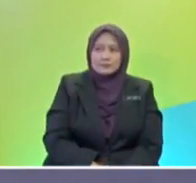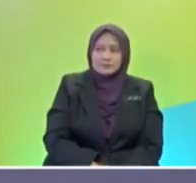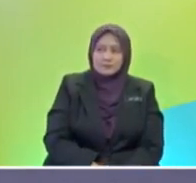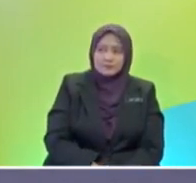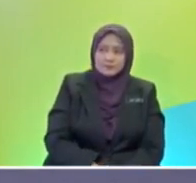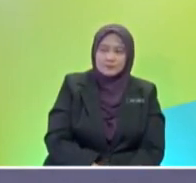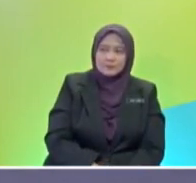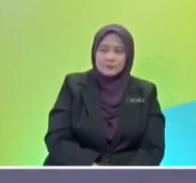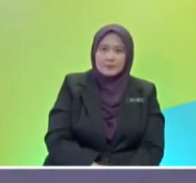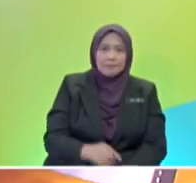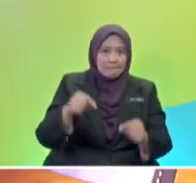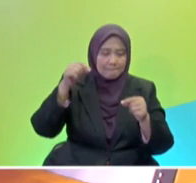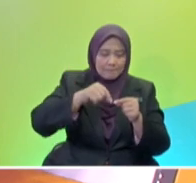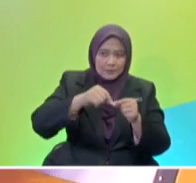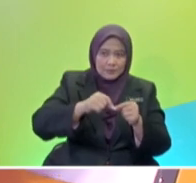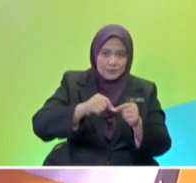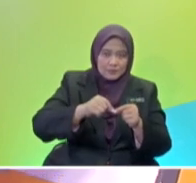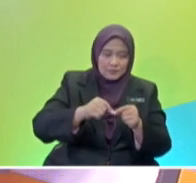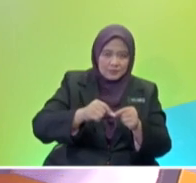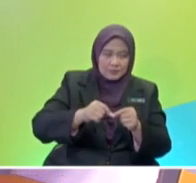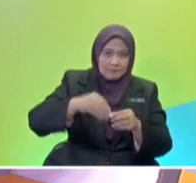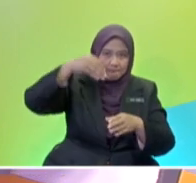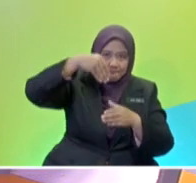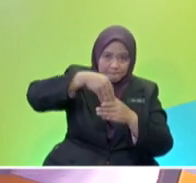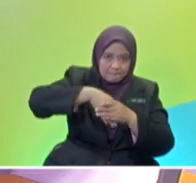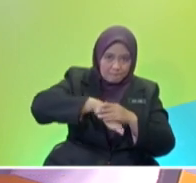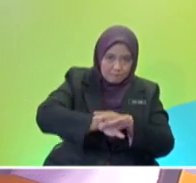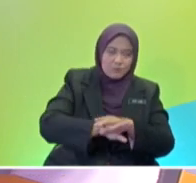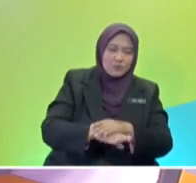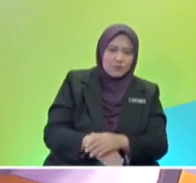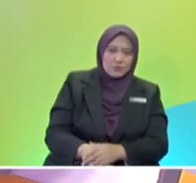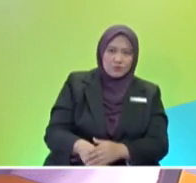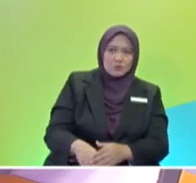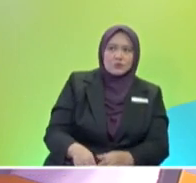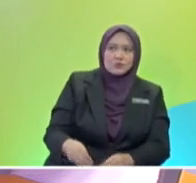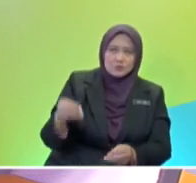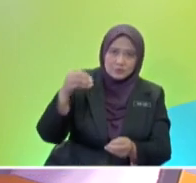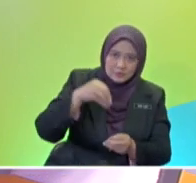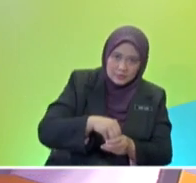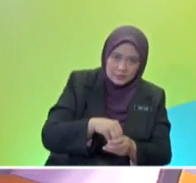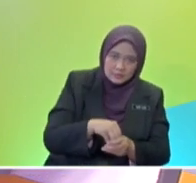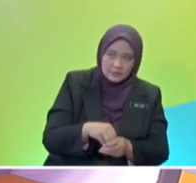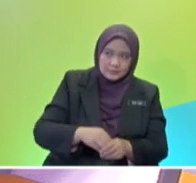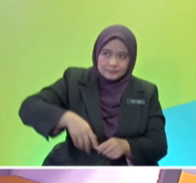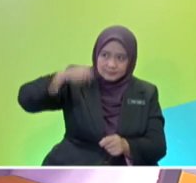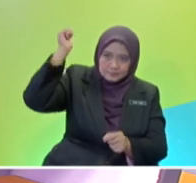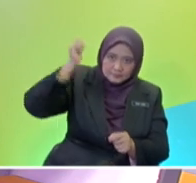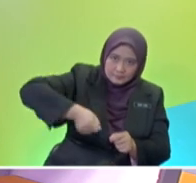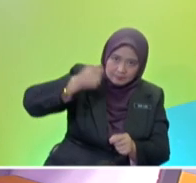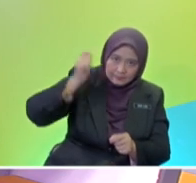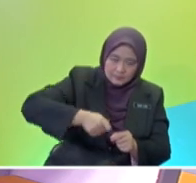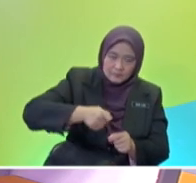paku ini semakin masuk ke dalam perbuatan mengetuk paku merupakan